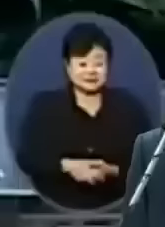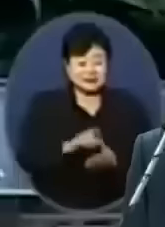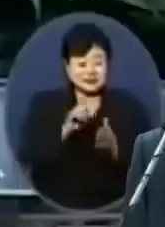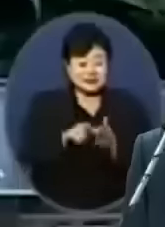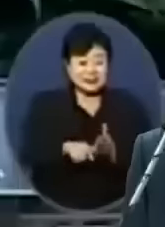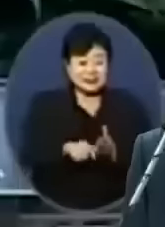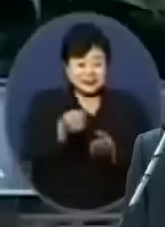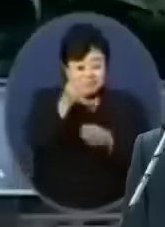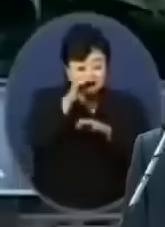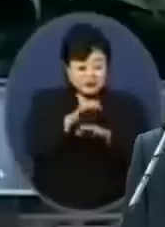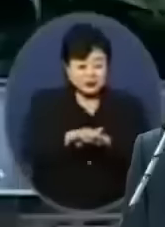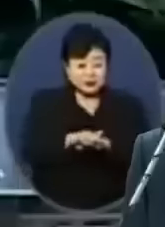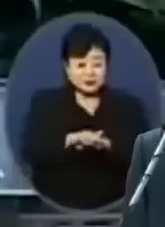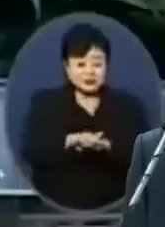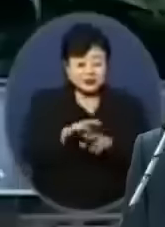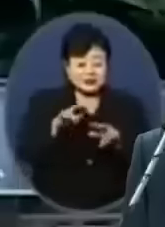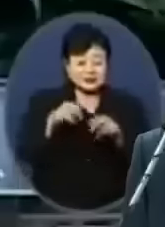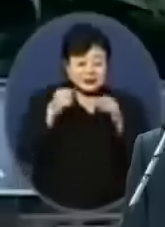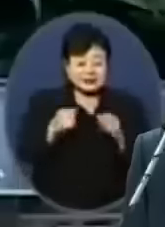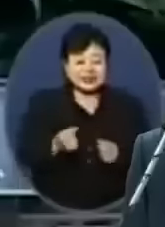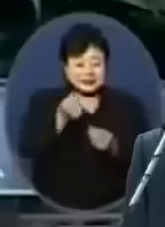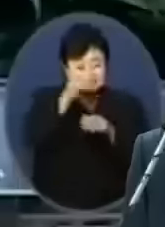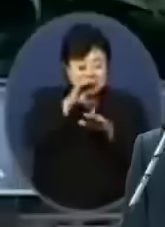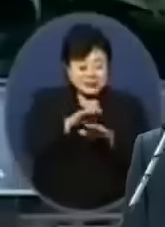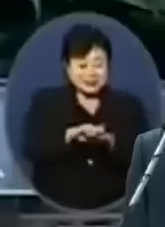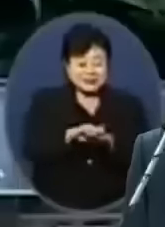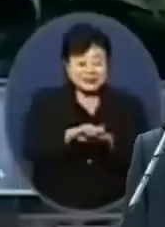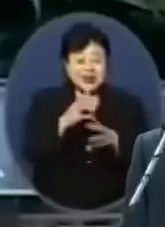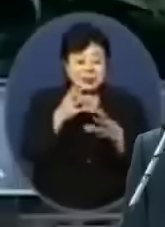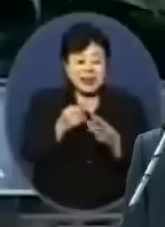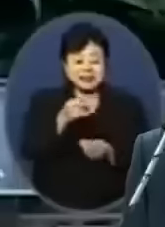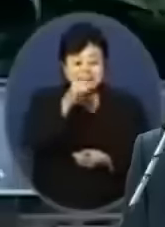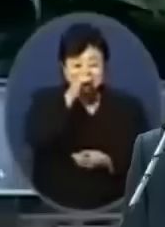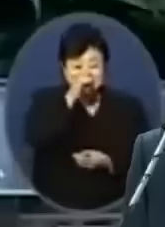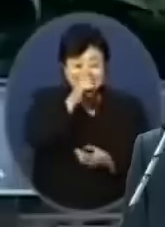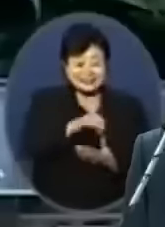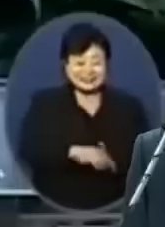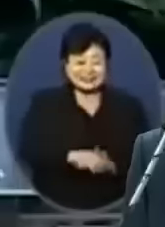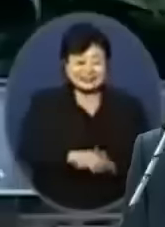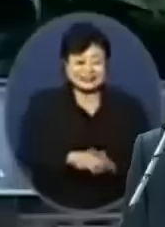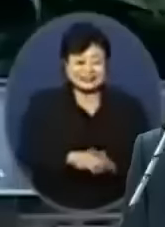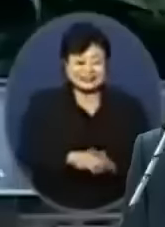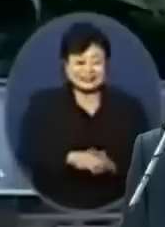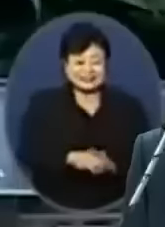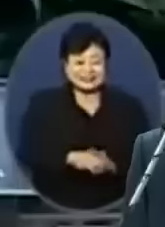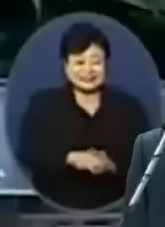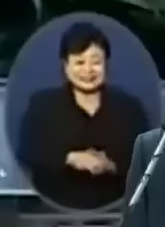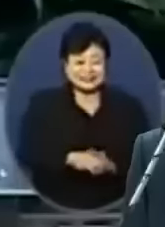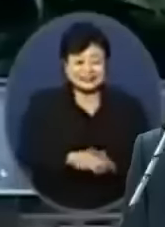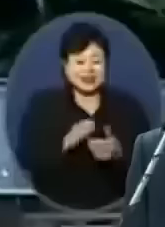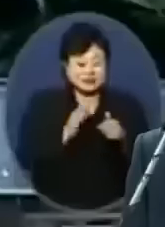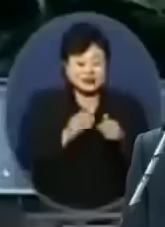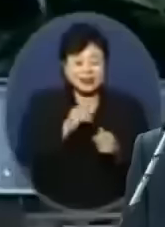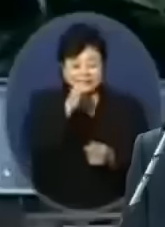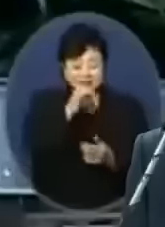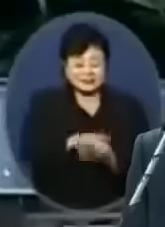그때 우리 성도들이 지금 살아계신 성도들이 많이 있는데 제게 권면을 많이